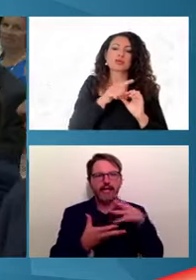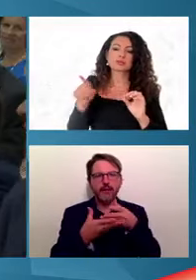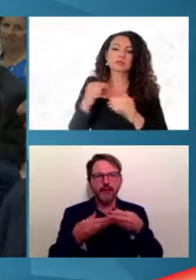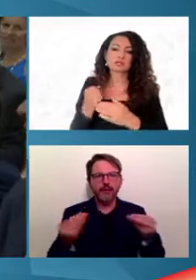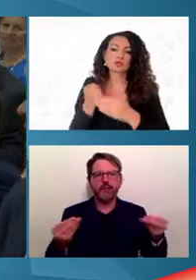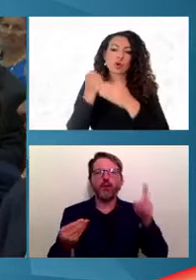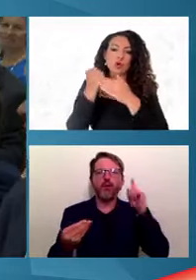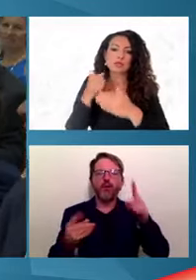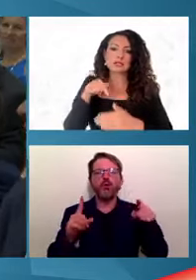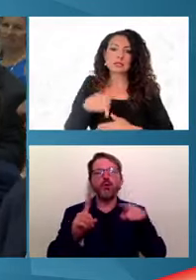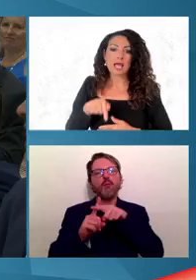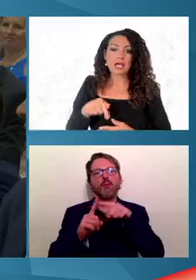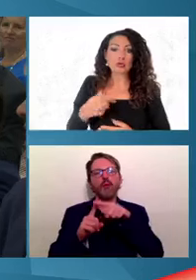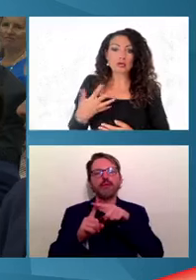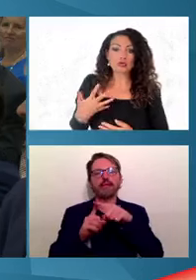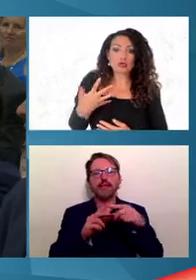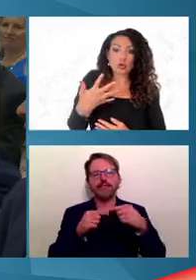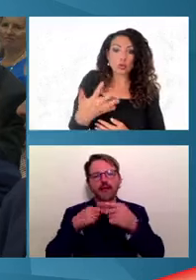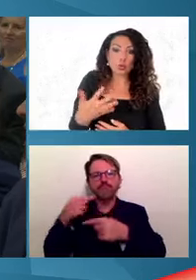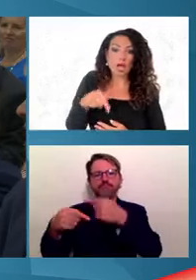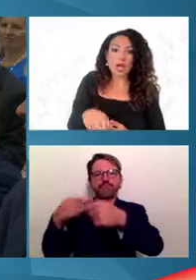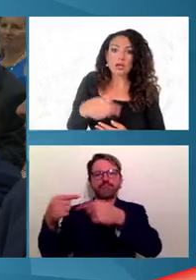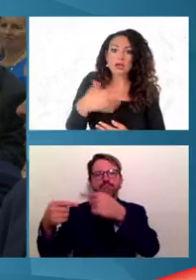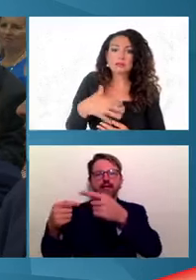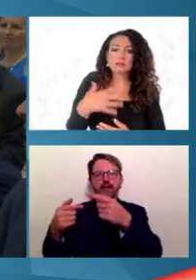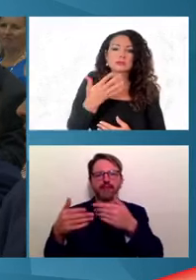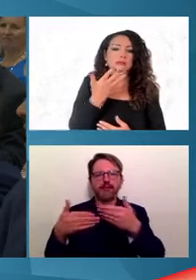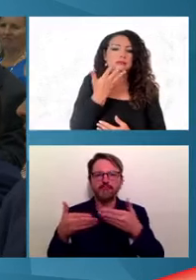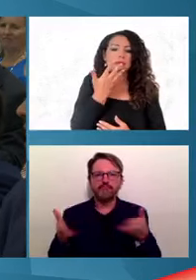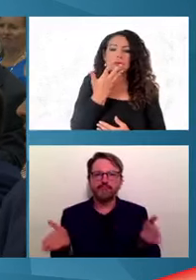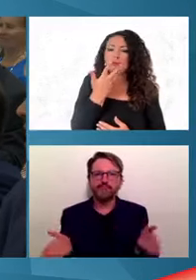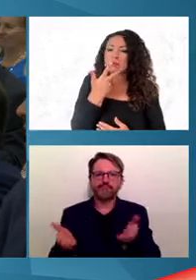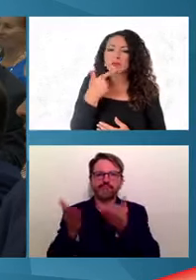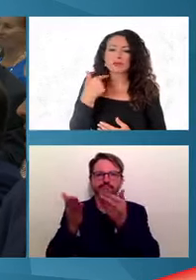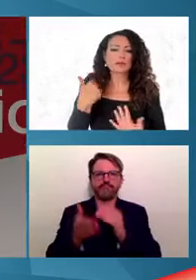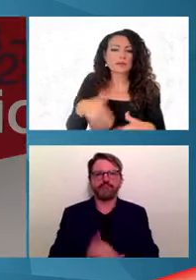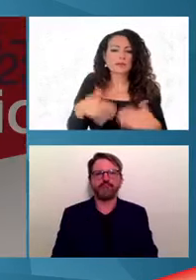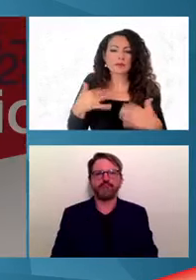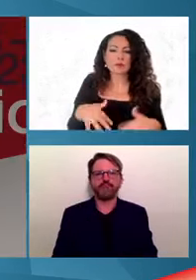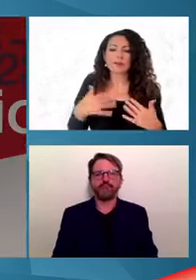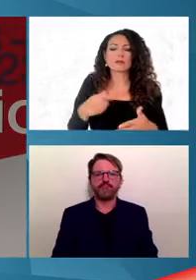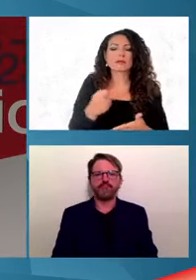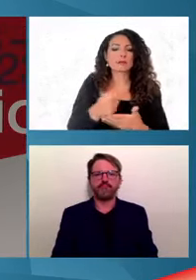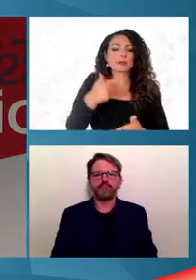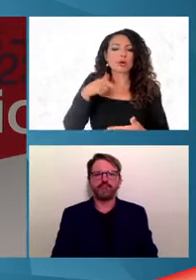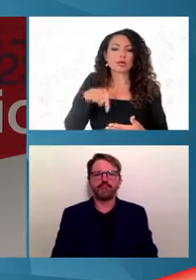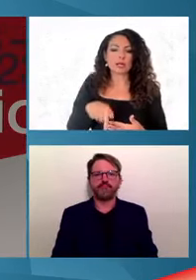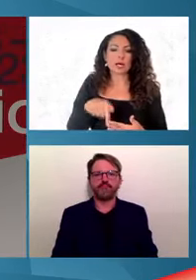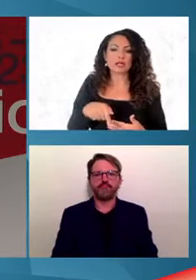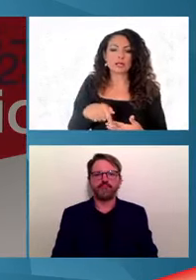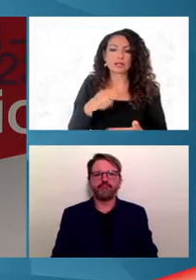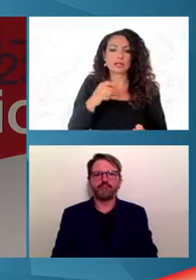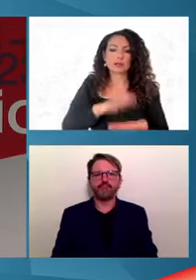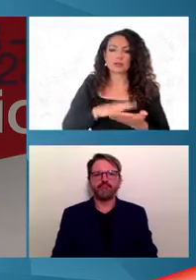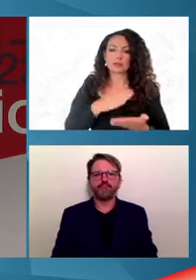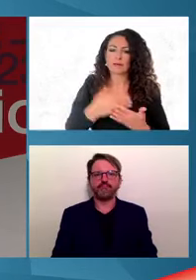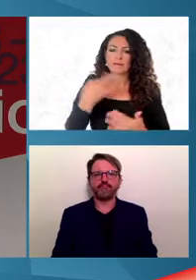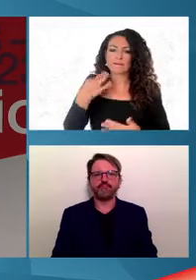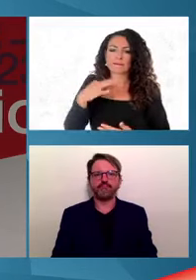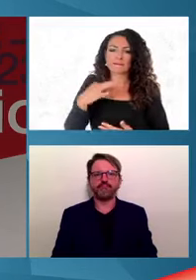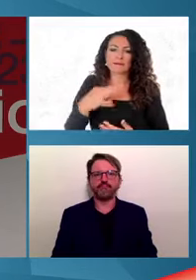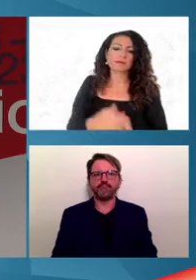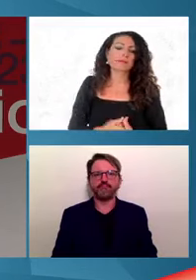anzustoßen. Un cordiale saluto di benvenuto anche in lingua italiana a questo evento